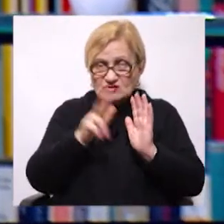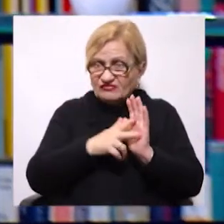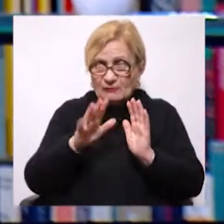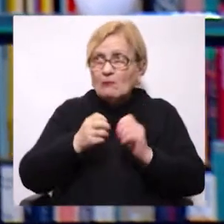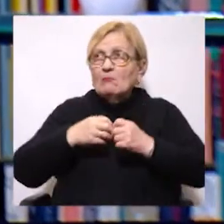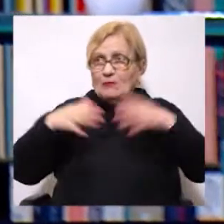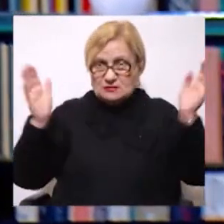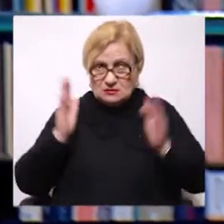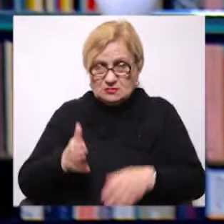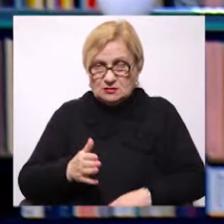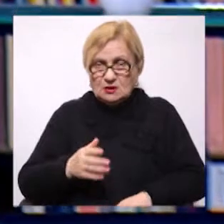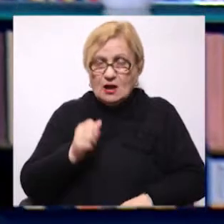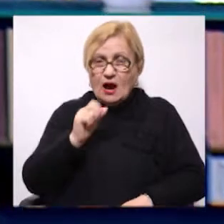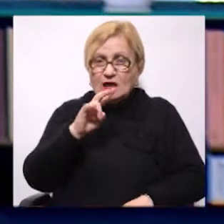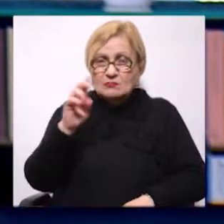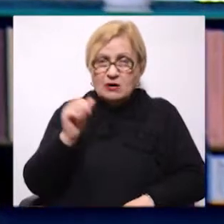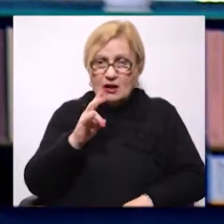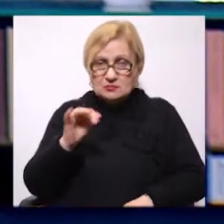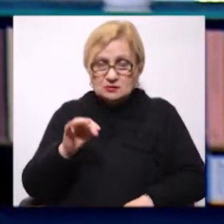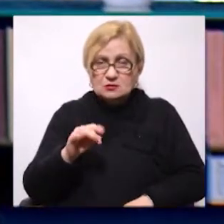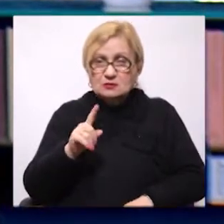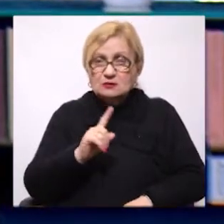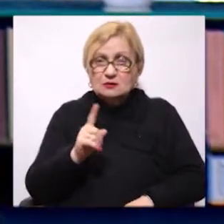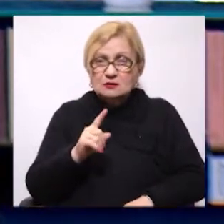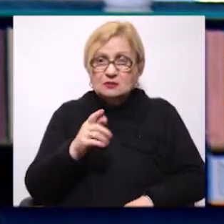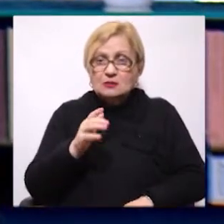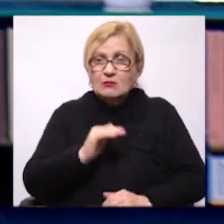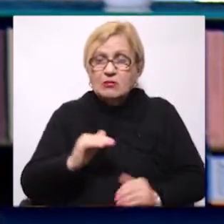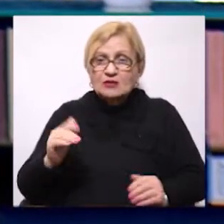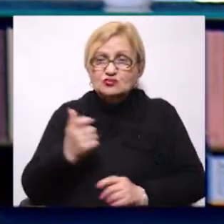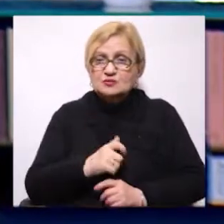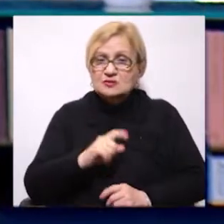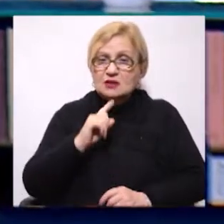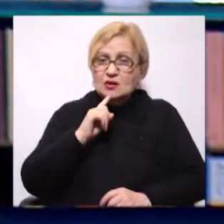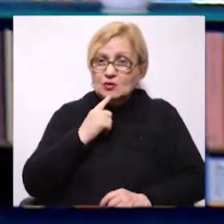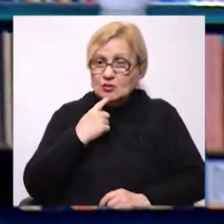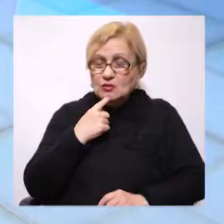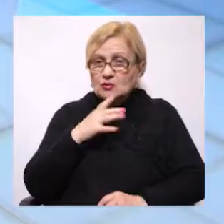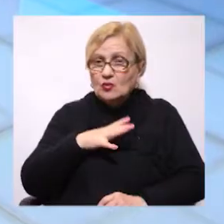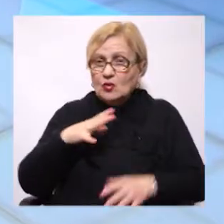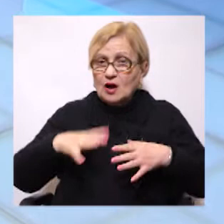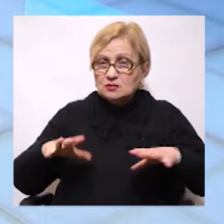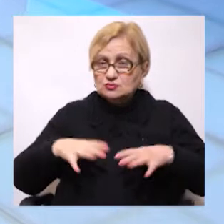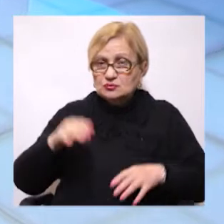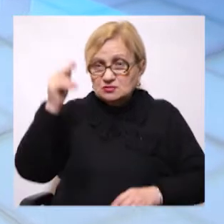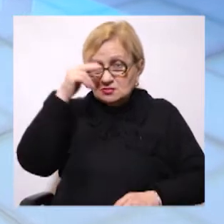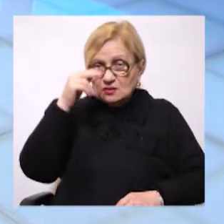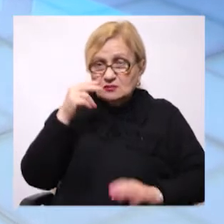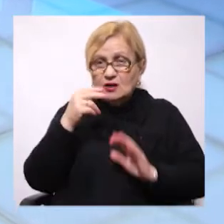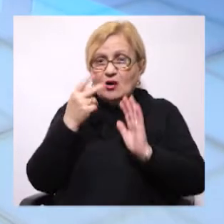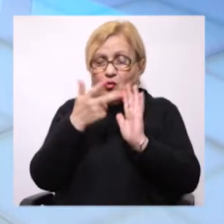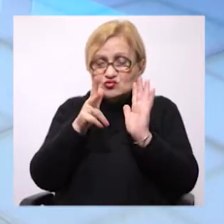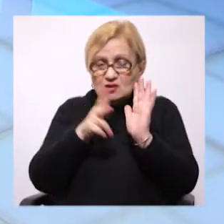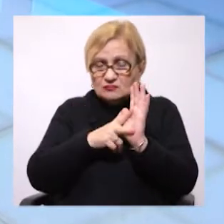მან გადაწყვიტა ანბანის გამარტივება, ესეც იყო, ისედაც უჭირდათ ბავშვებს, ისედაც რთული იყო და კიდევ უფრო ნუ